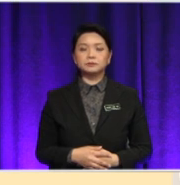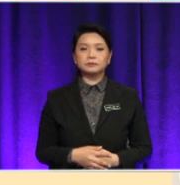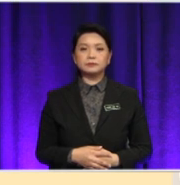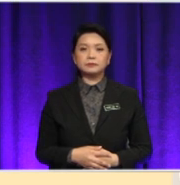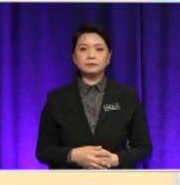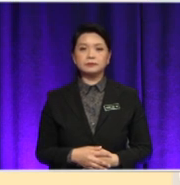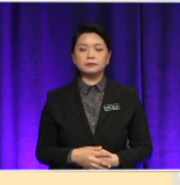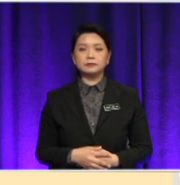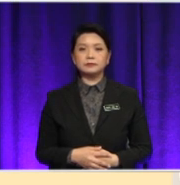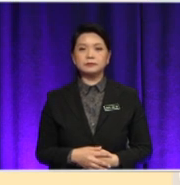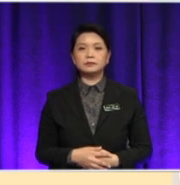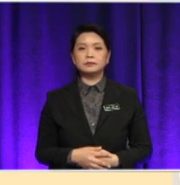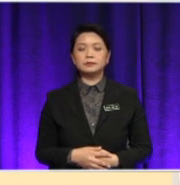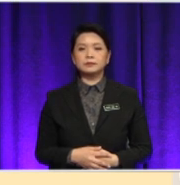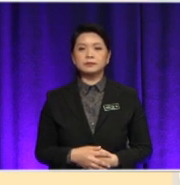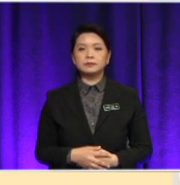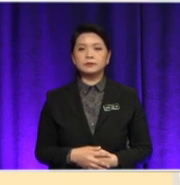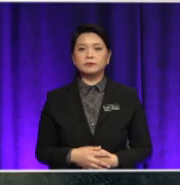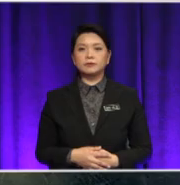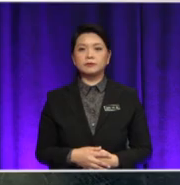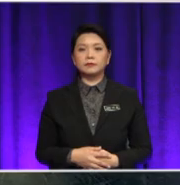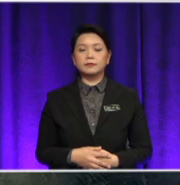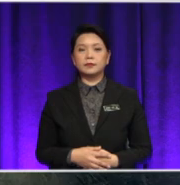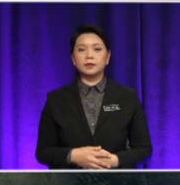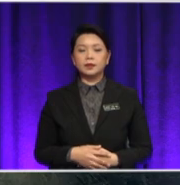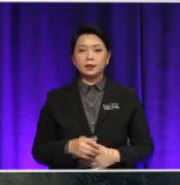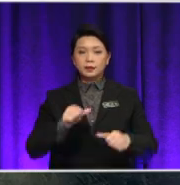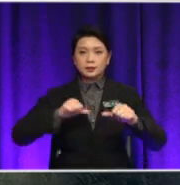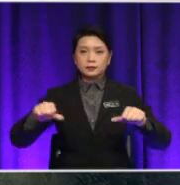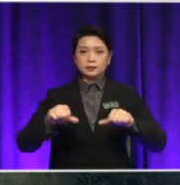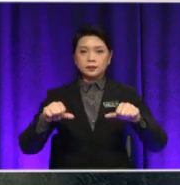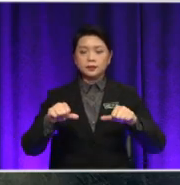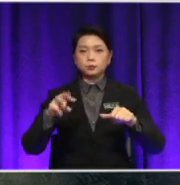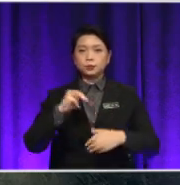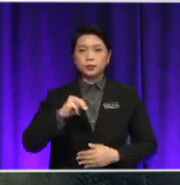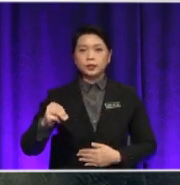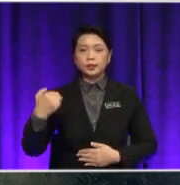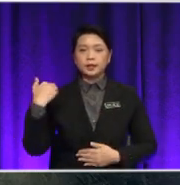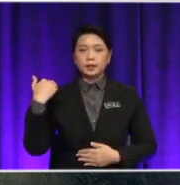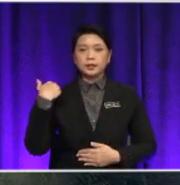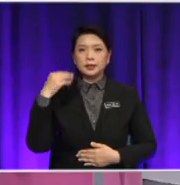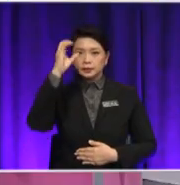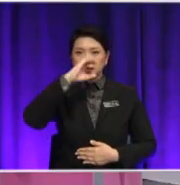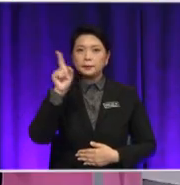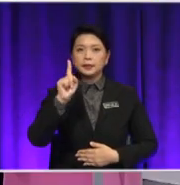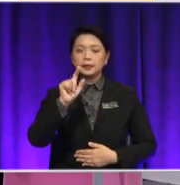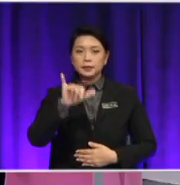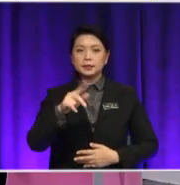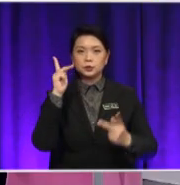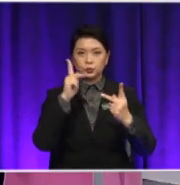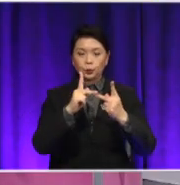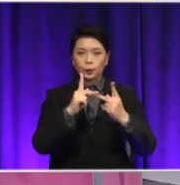warna biru. Okey, Kemal. Aktiviti mereka adalah padankan yang sesuai. Mereka tengok gambar,